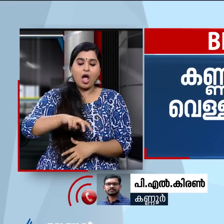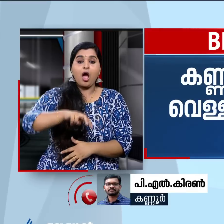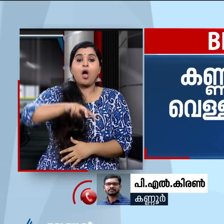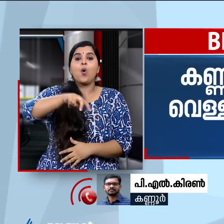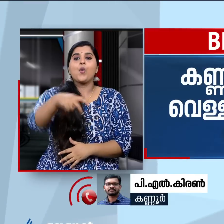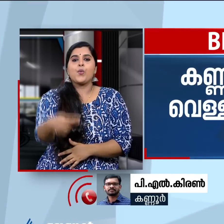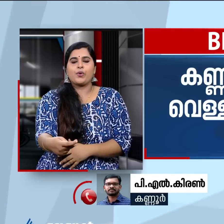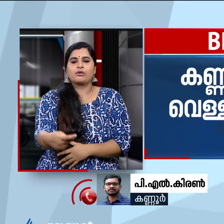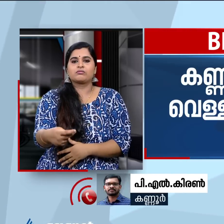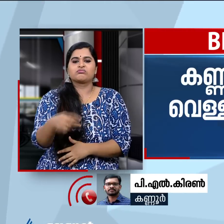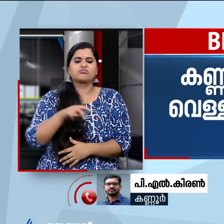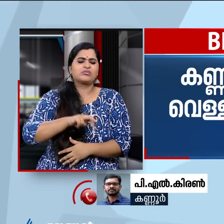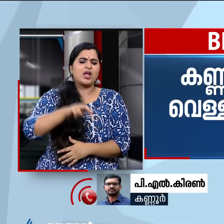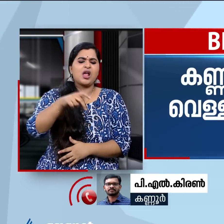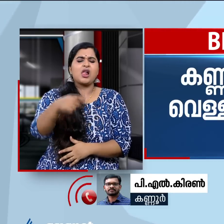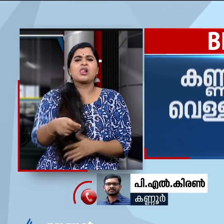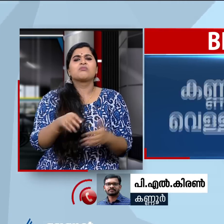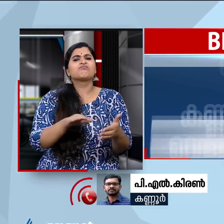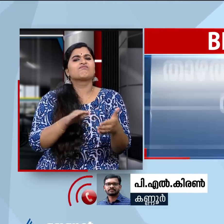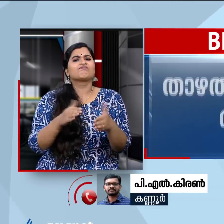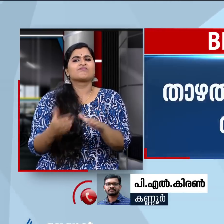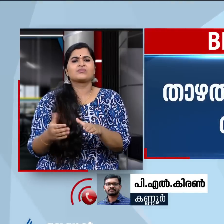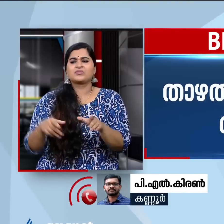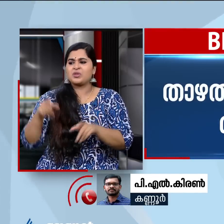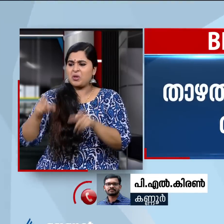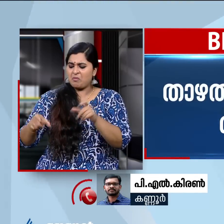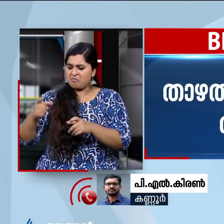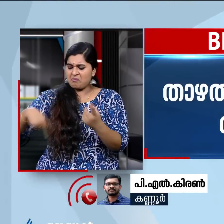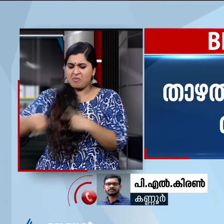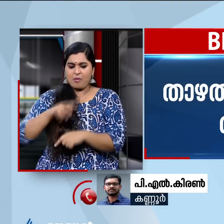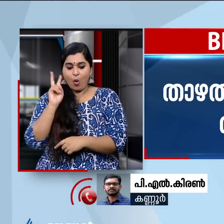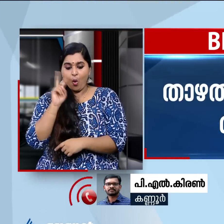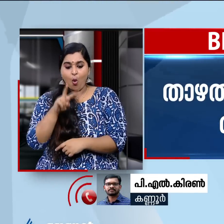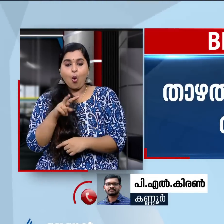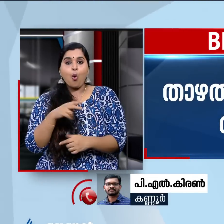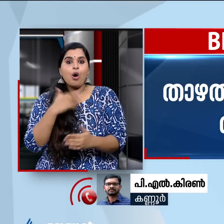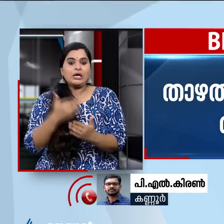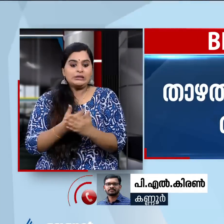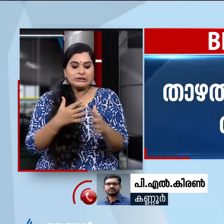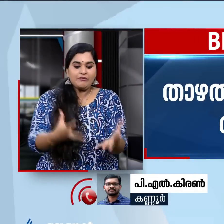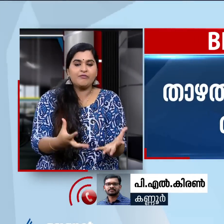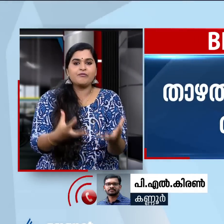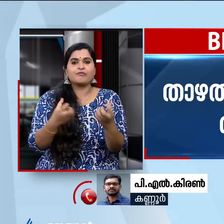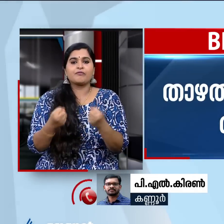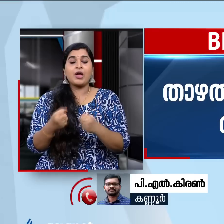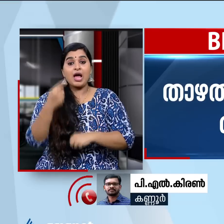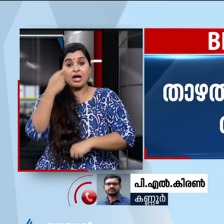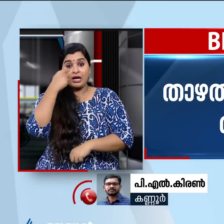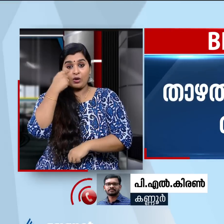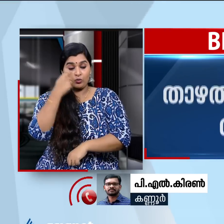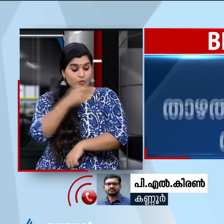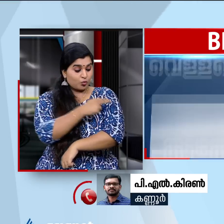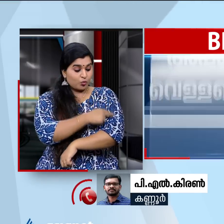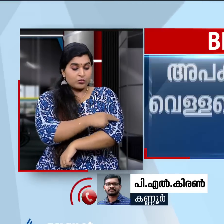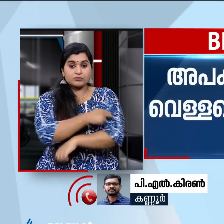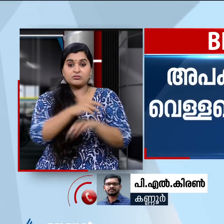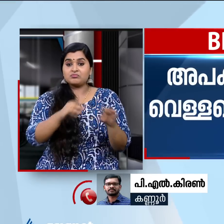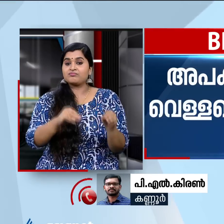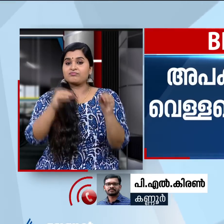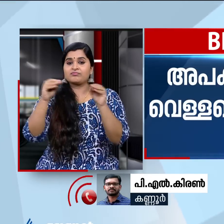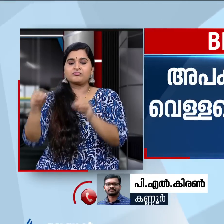തന്നെ ബഷീർ മരിച്ചെടുക്കുകയായിരുന്നു. തുടർന്ന് നാട്ടുകാരാണ് ബഷീറിനെ കണ്ടെത്തിയത്. അതിനുശേഷം കണ്ണൂർ ജില്ലാ ആശുപത്രിയിലേക്ക് ബഷീറിനെ മാറ്റിയിട്ടുണ്ട്. മൃതദേഹം